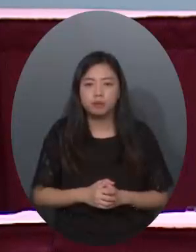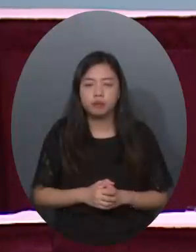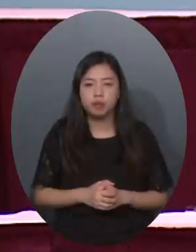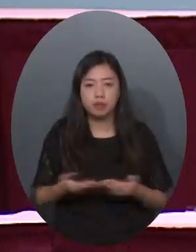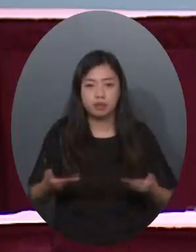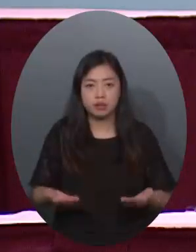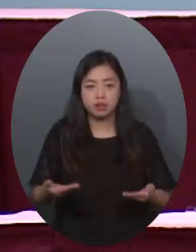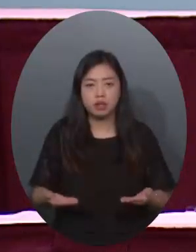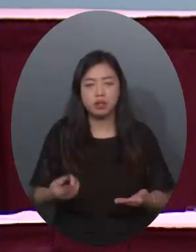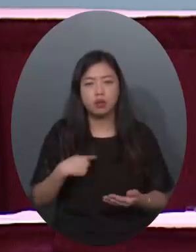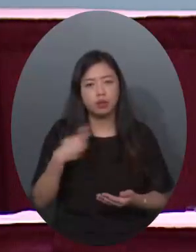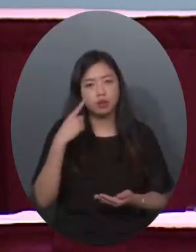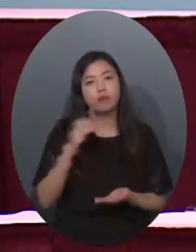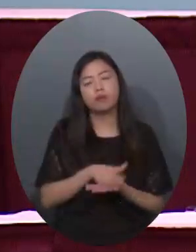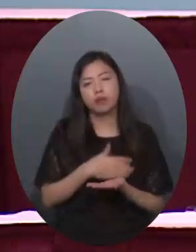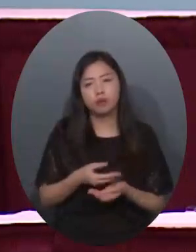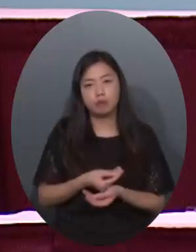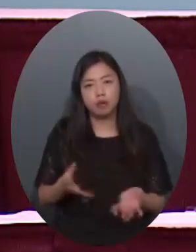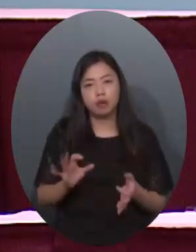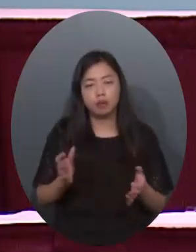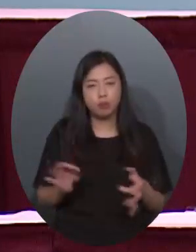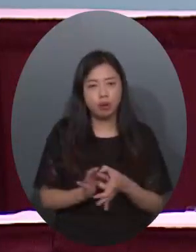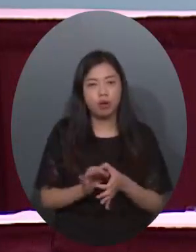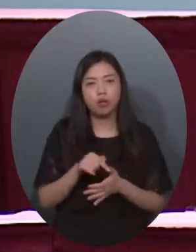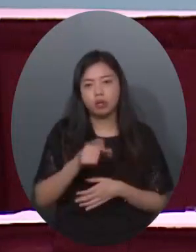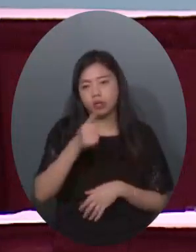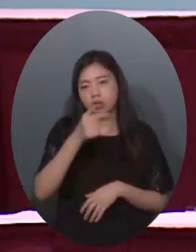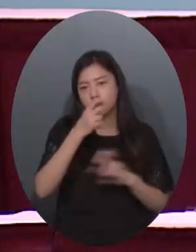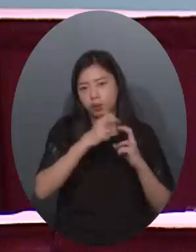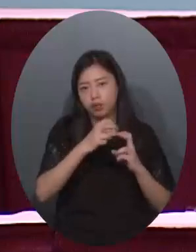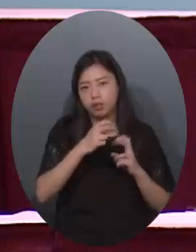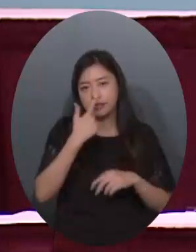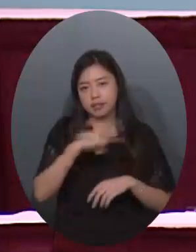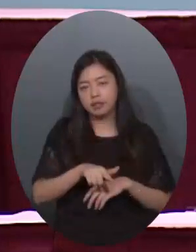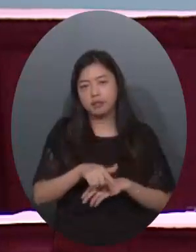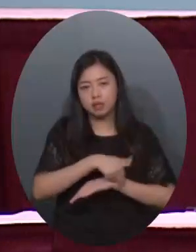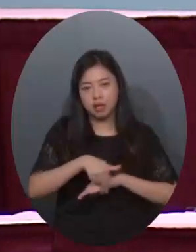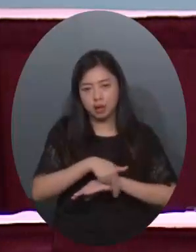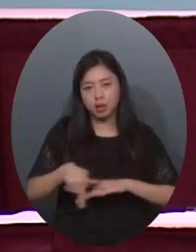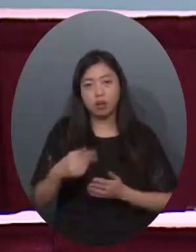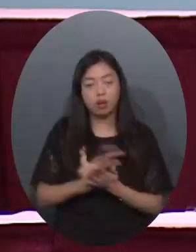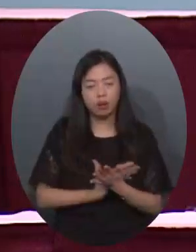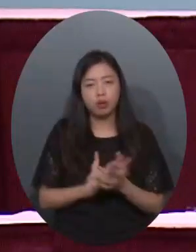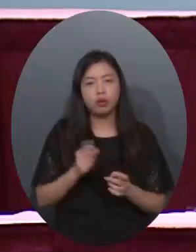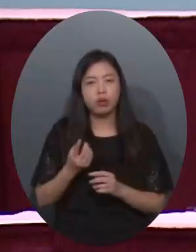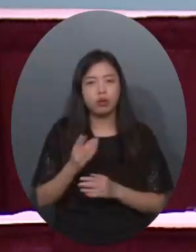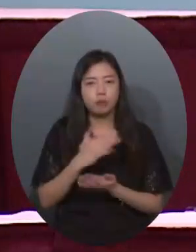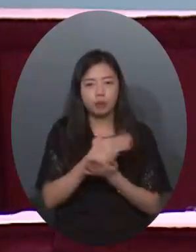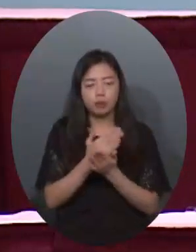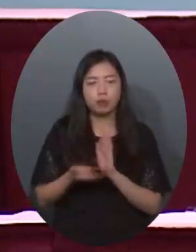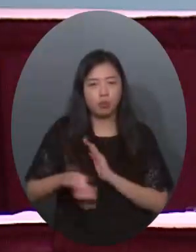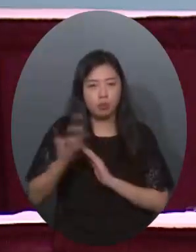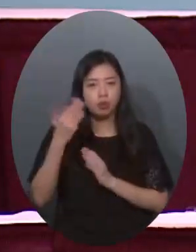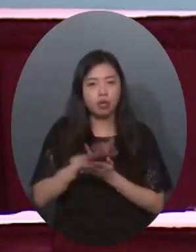現在我同大家分享港鐵的全新企業策略，以及不同業務過去一年所取得的進